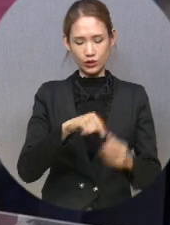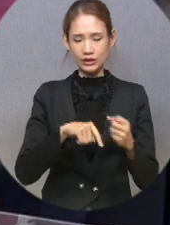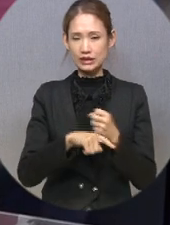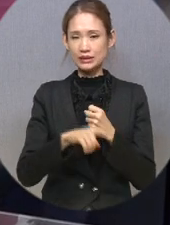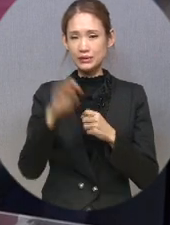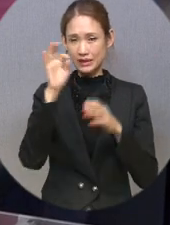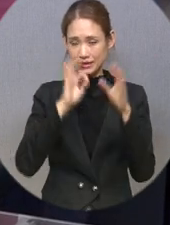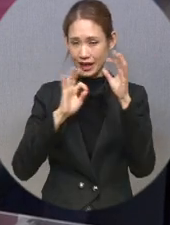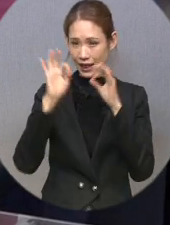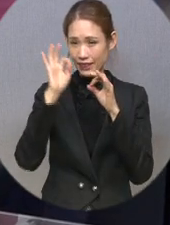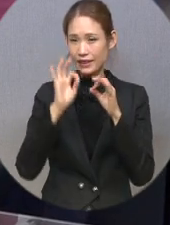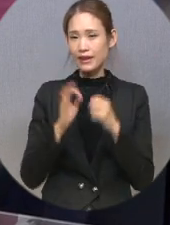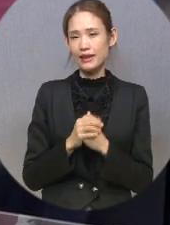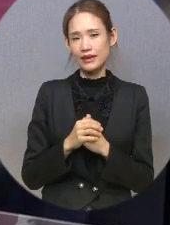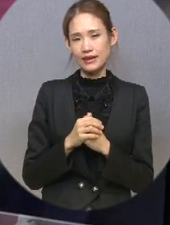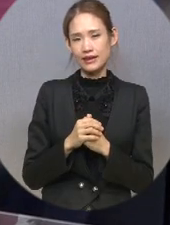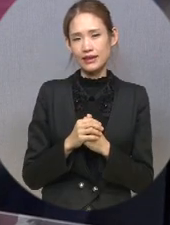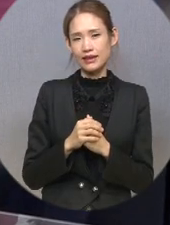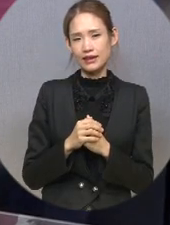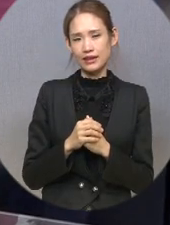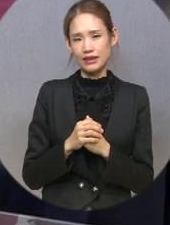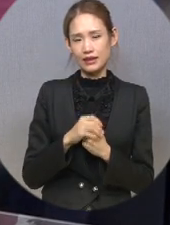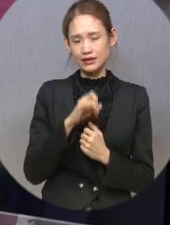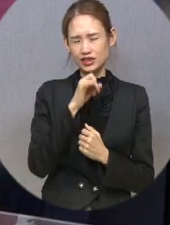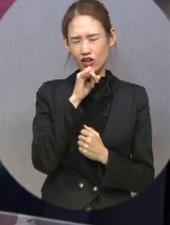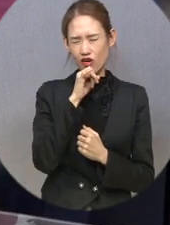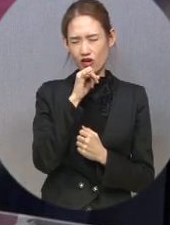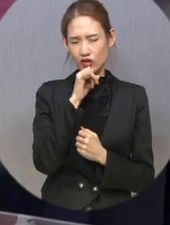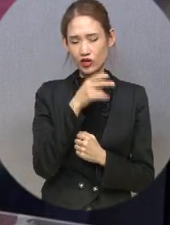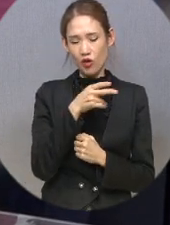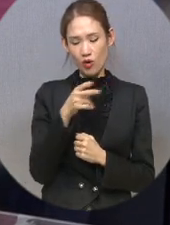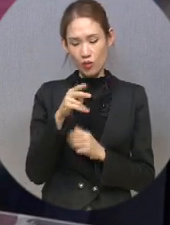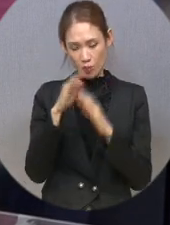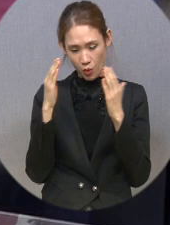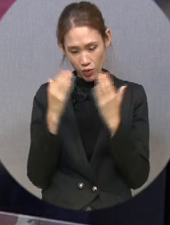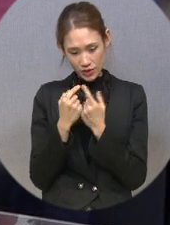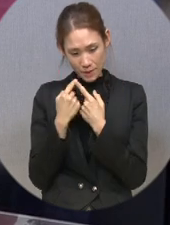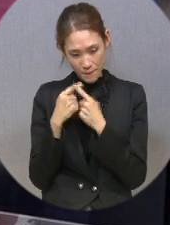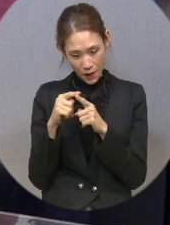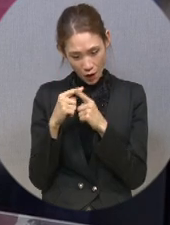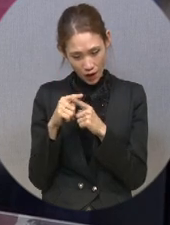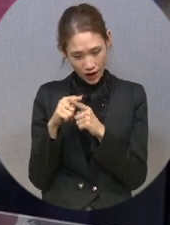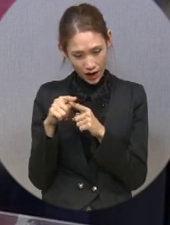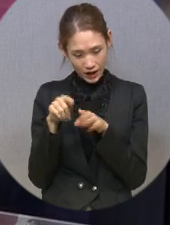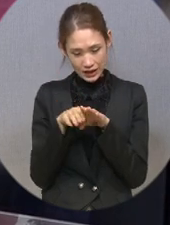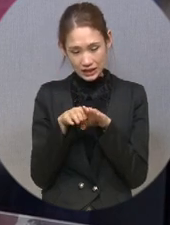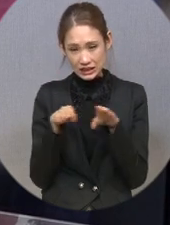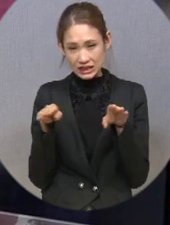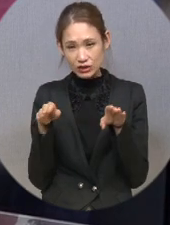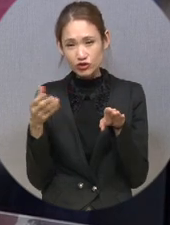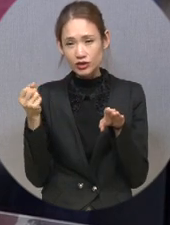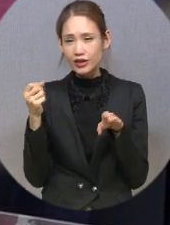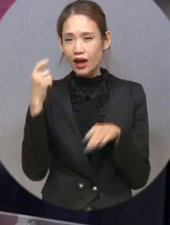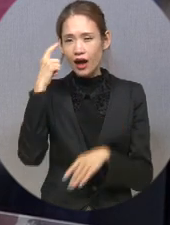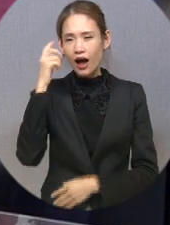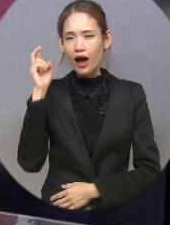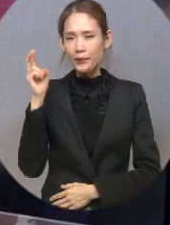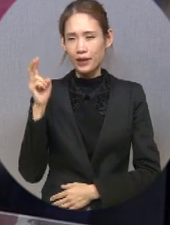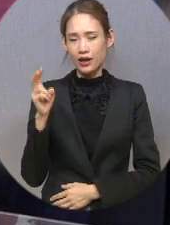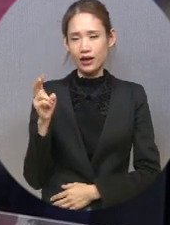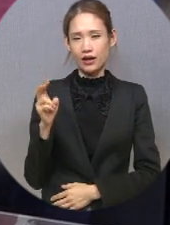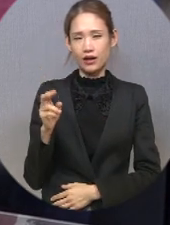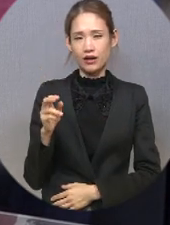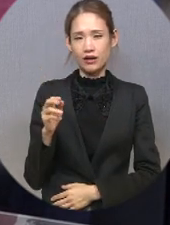찾기하고 정말 성적이 모든 것의 평가의 잣대가 되기 때문에 생겨나는 부작용이 아닐까 싶습니다.